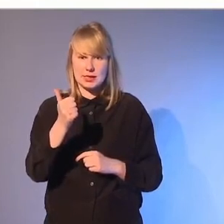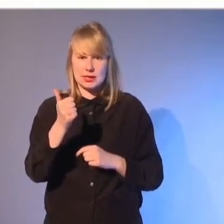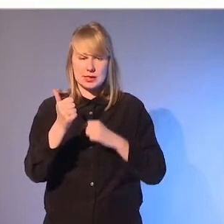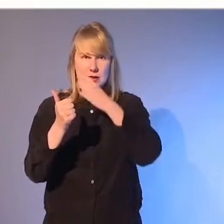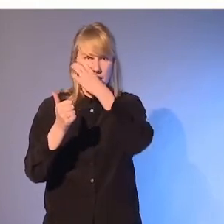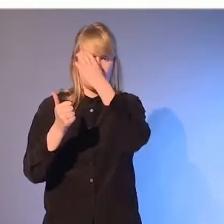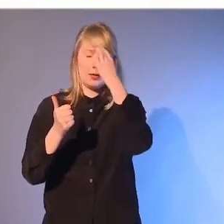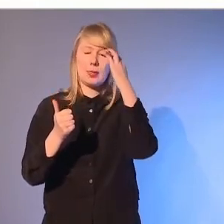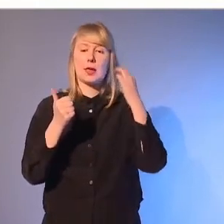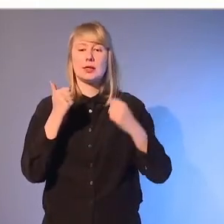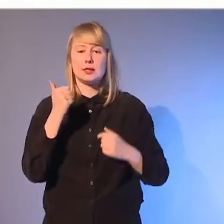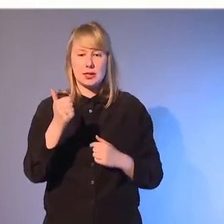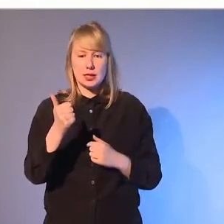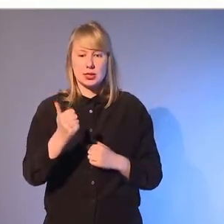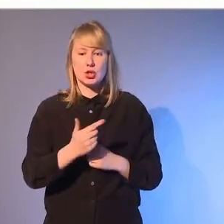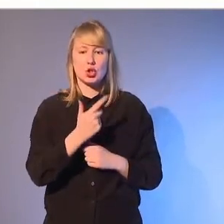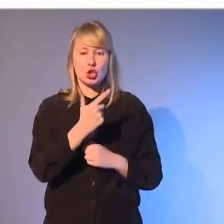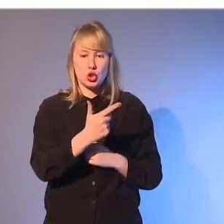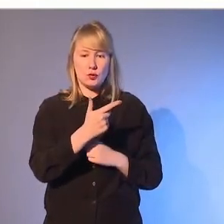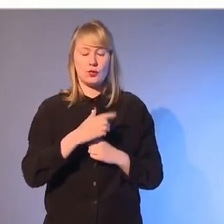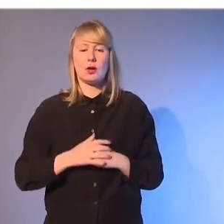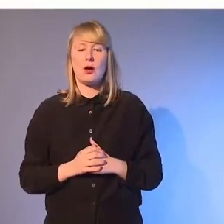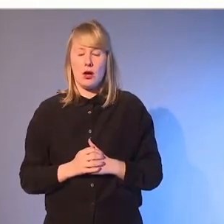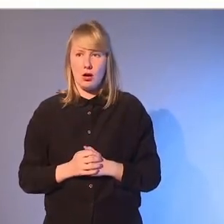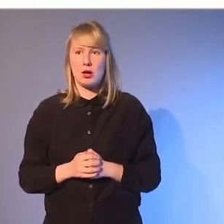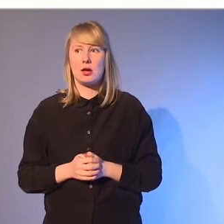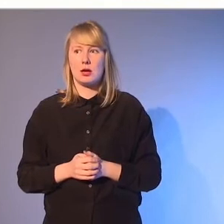hadde seks er en 20 der. Ja.